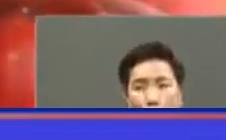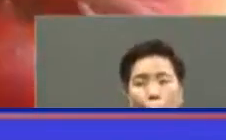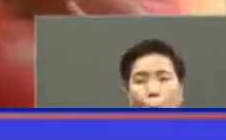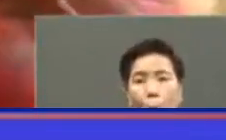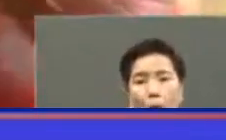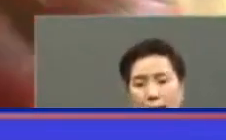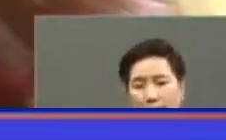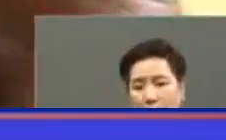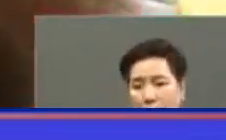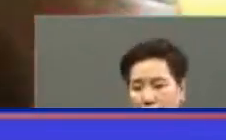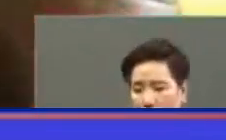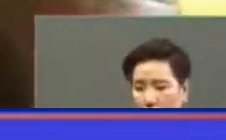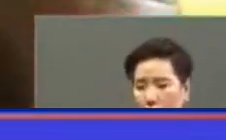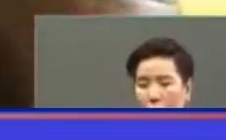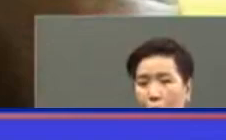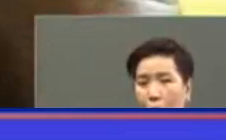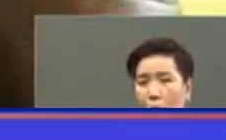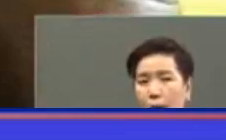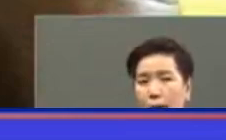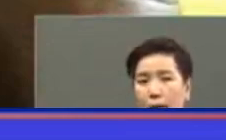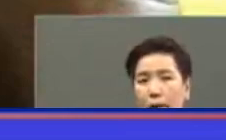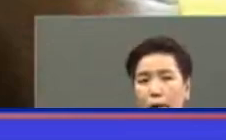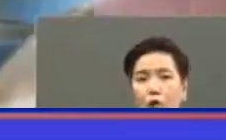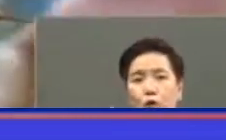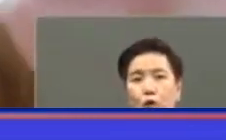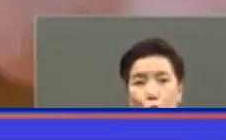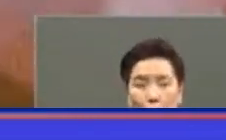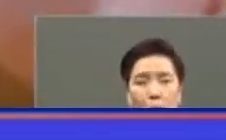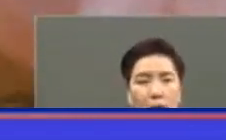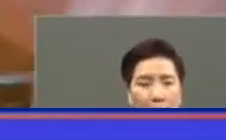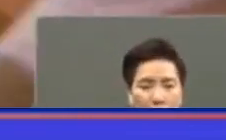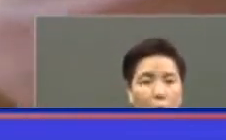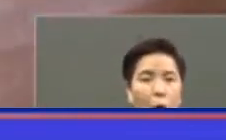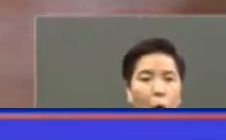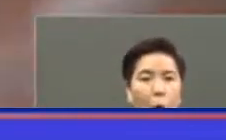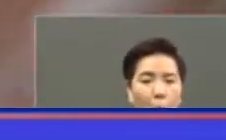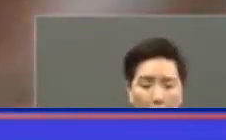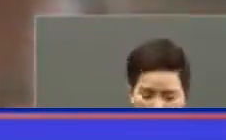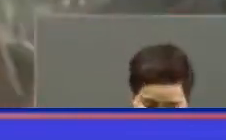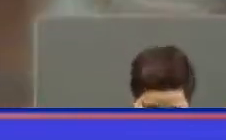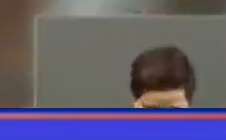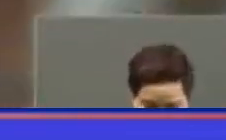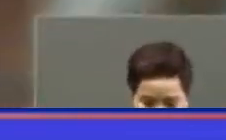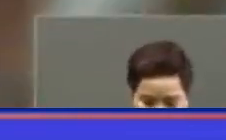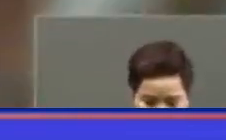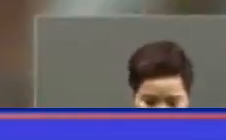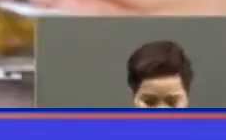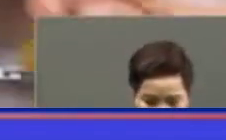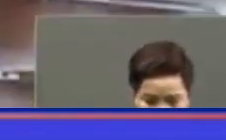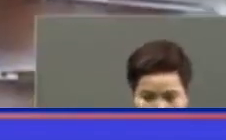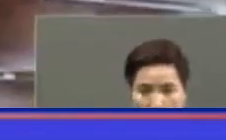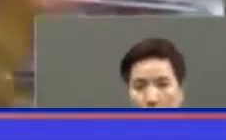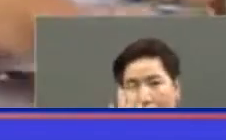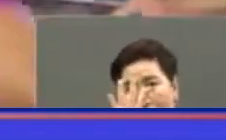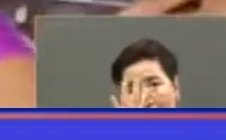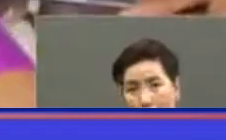เป็นซอฟต์พาวเวอร์ในการกระตุ้นเศรษฐกิจให้กับประเทศชาติของเรา